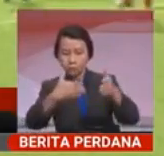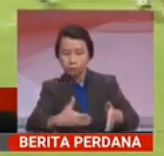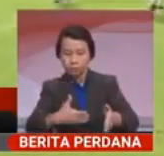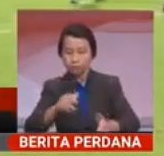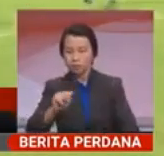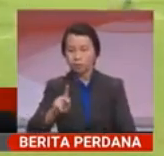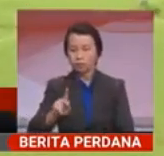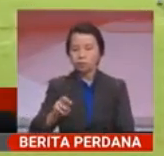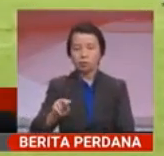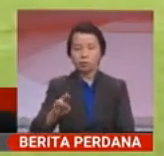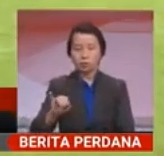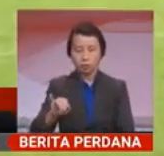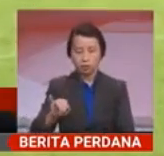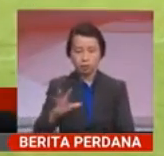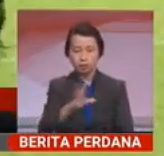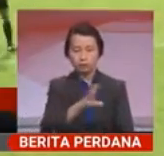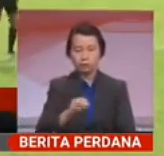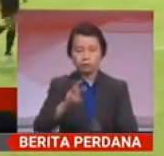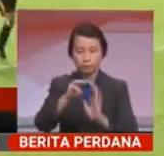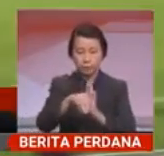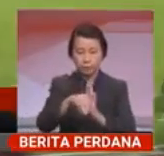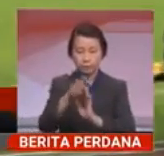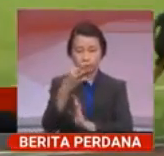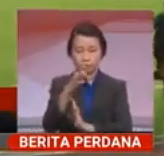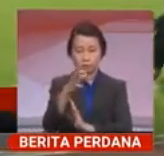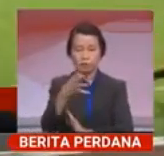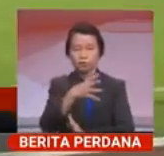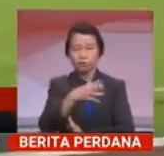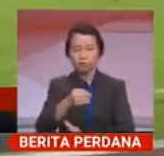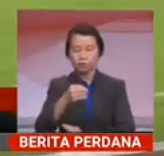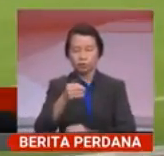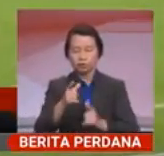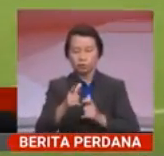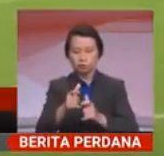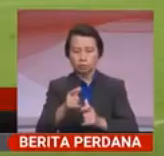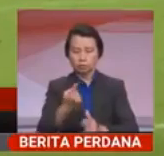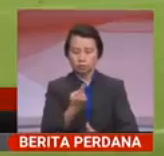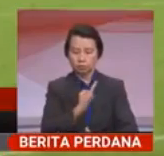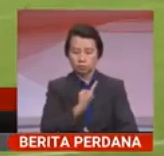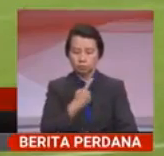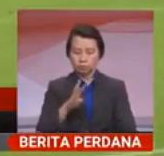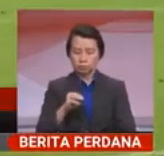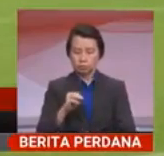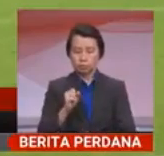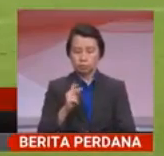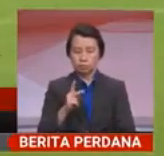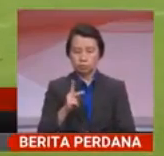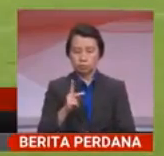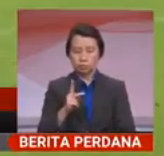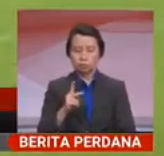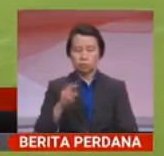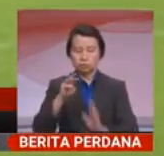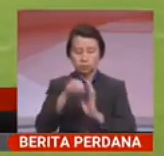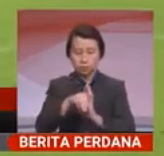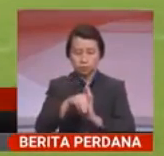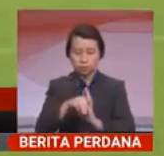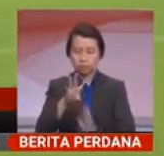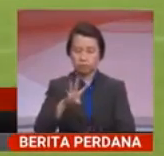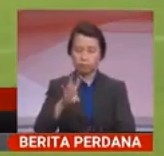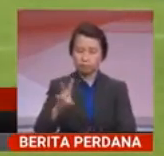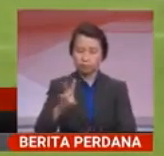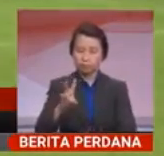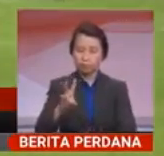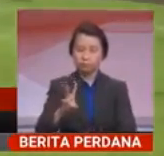oleh Akani Sande Waisu pada minit ke-19 dan juga hasil larian solo Muhammad Bakiyuddin Samsudin pada minit